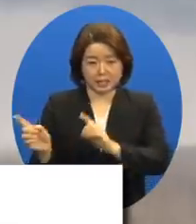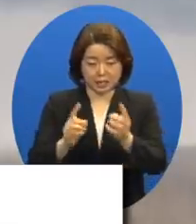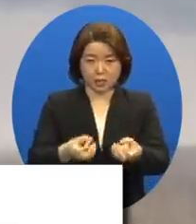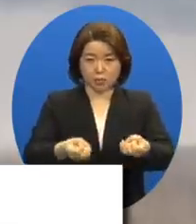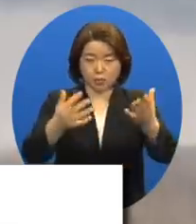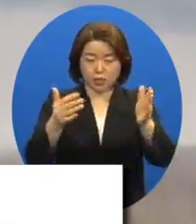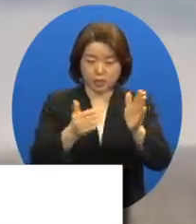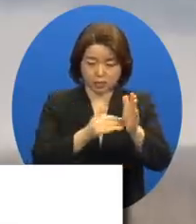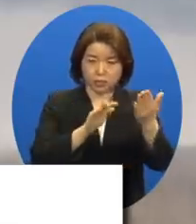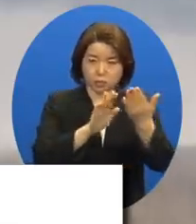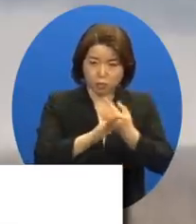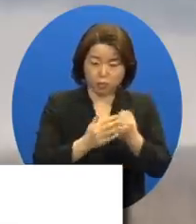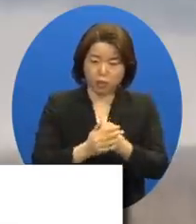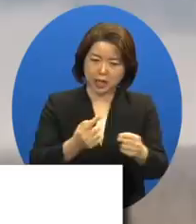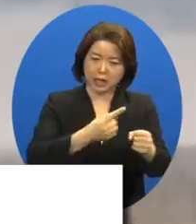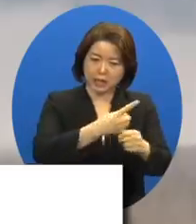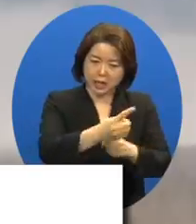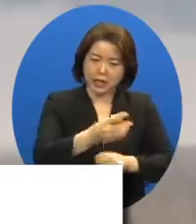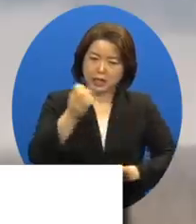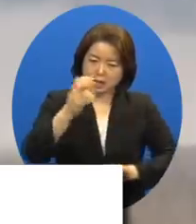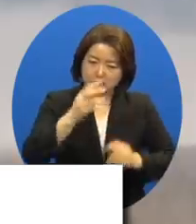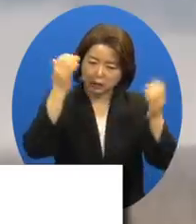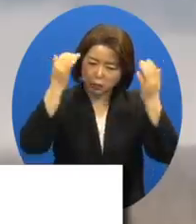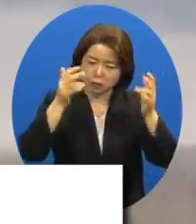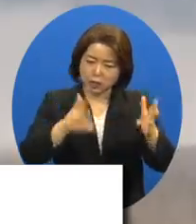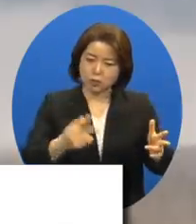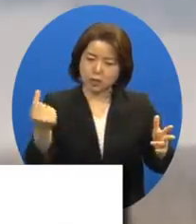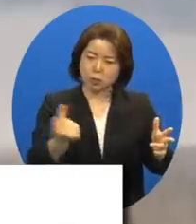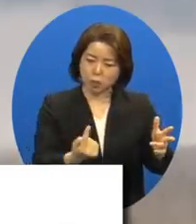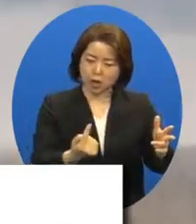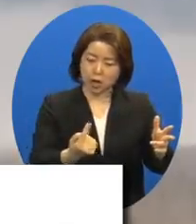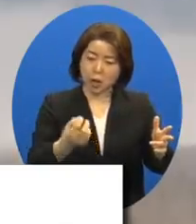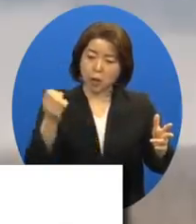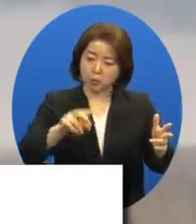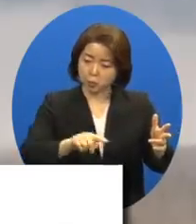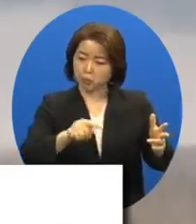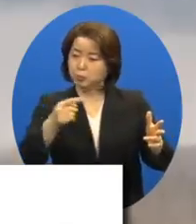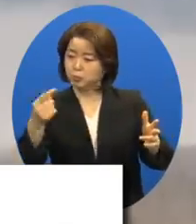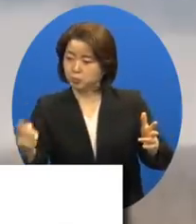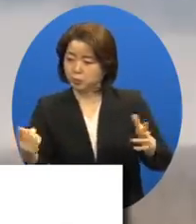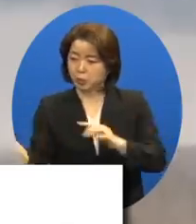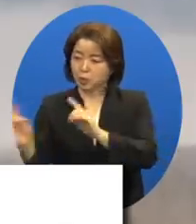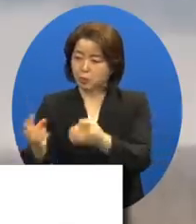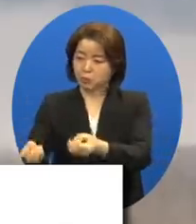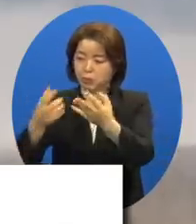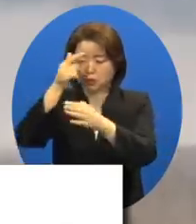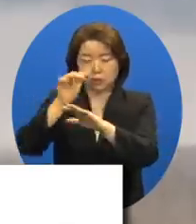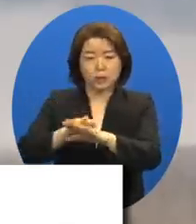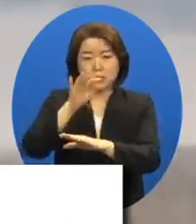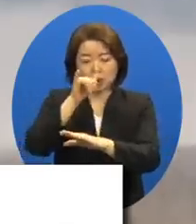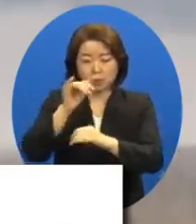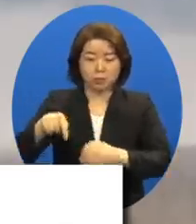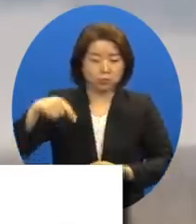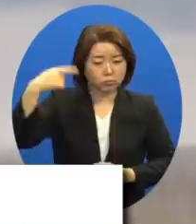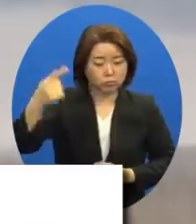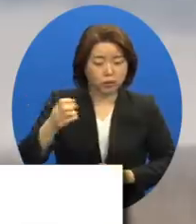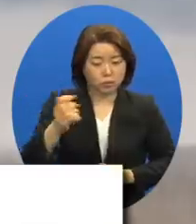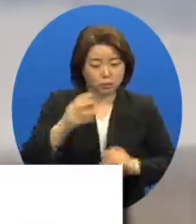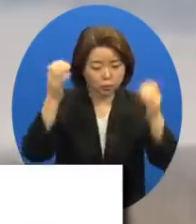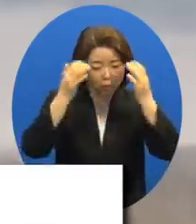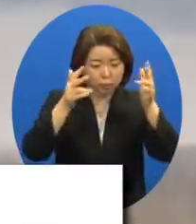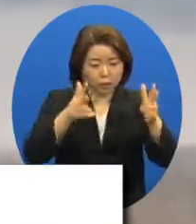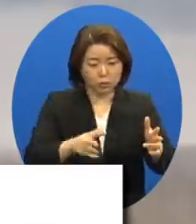내 내 탓이 고난 주간이 옵니다 그리고 또 부활절을 대해 예배를 드리고 그 다음에 또 고난 주간이